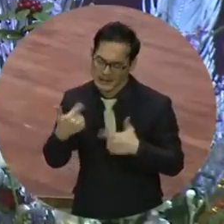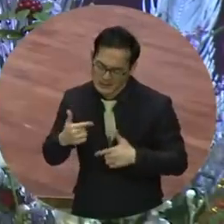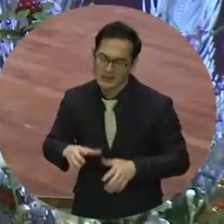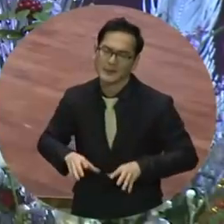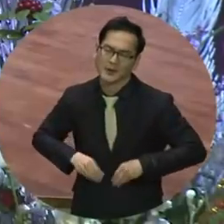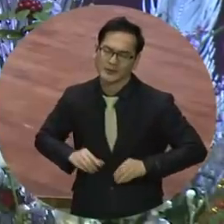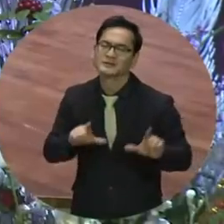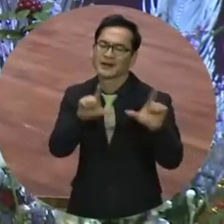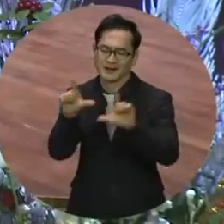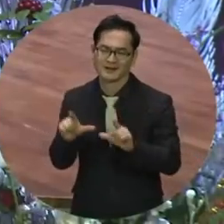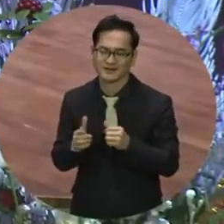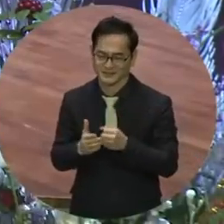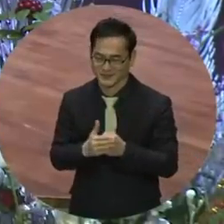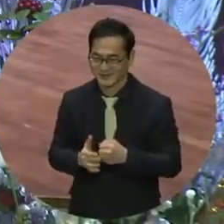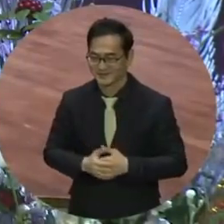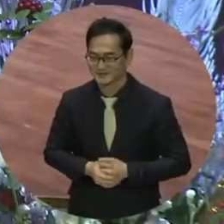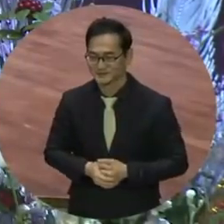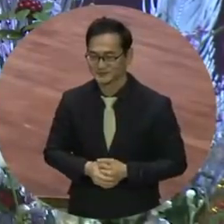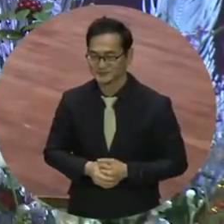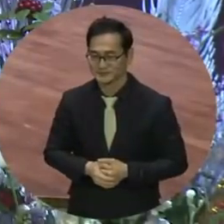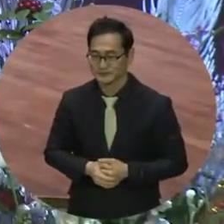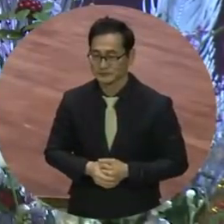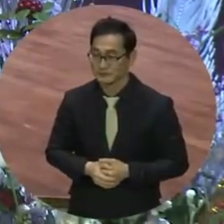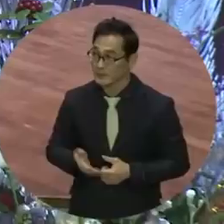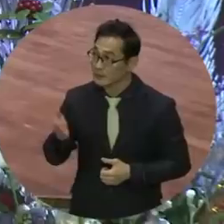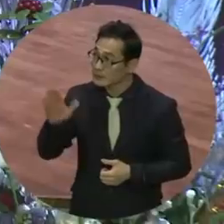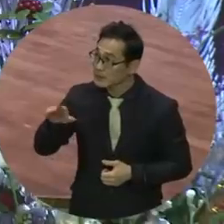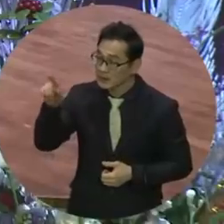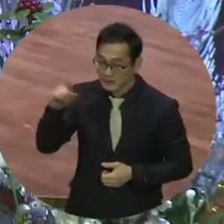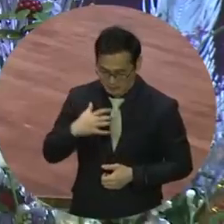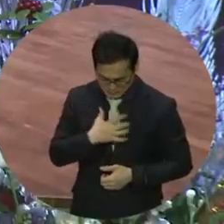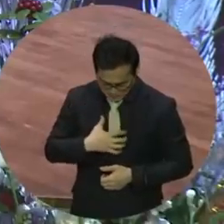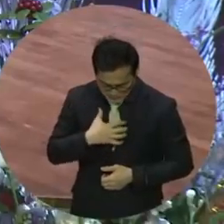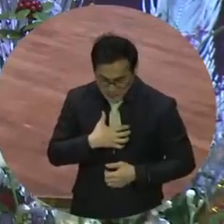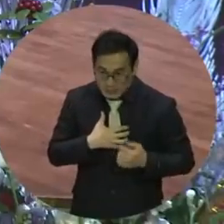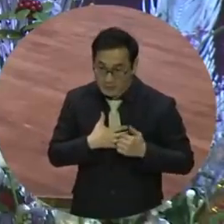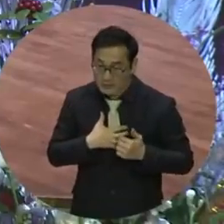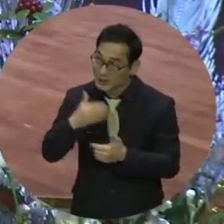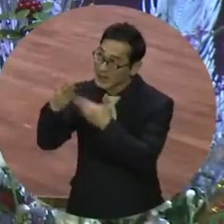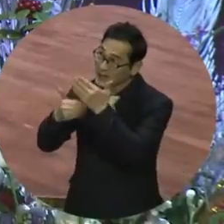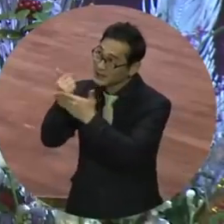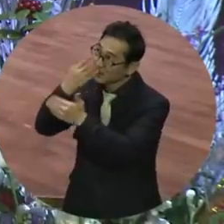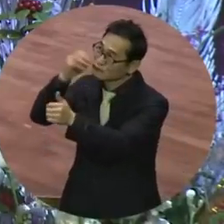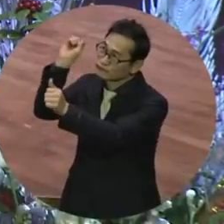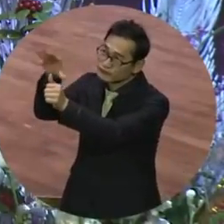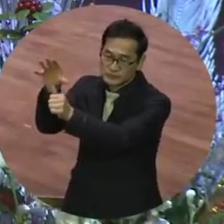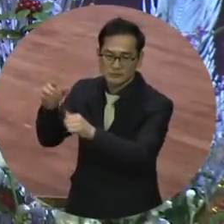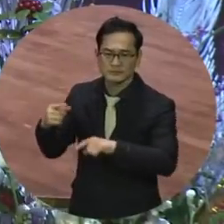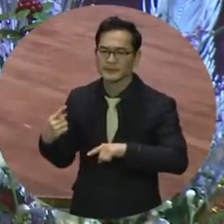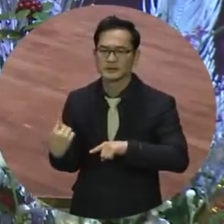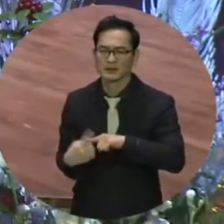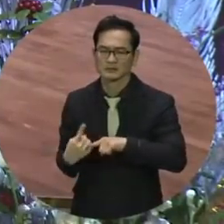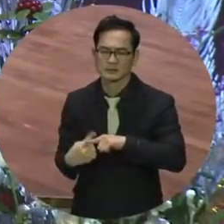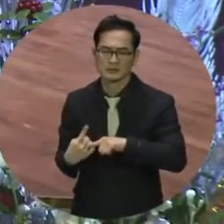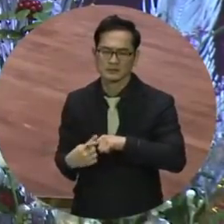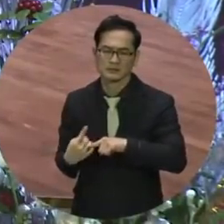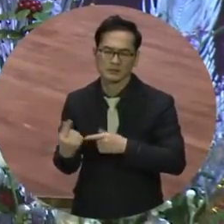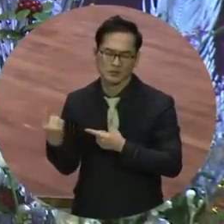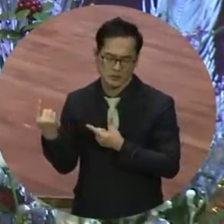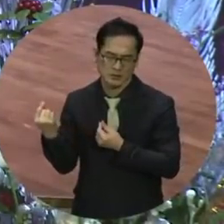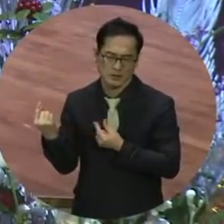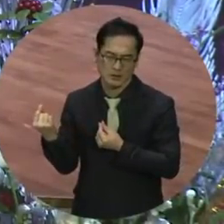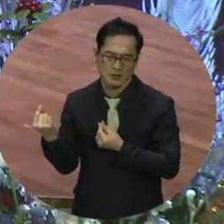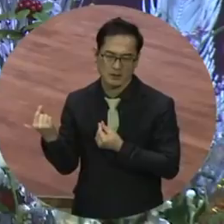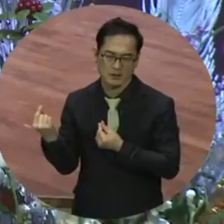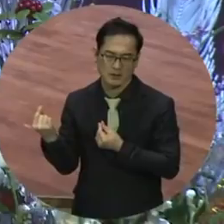이것이 뭐요? 하나님을 정말로 무시하는 행동이란 거예요. 참